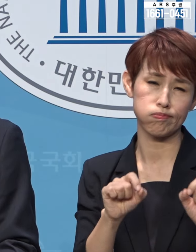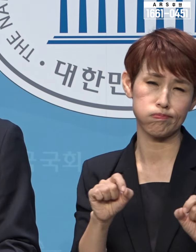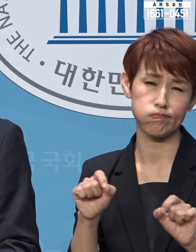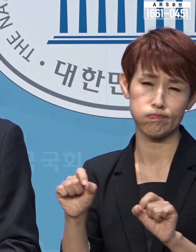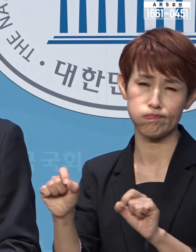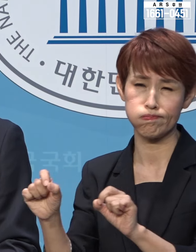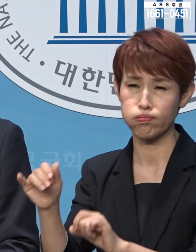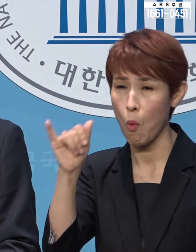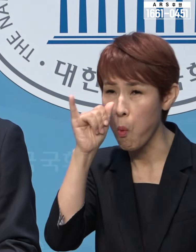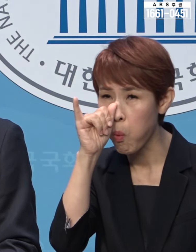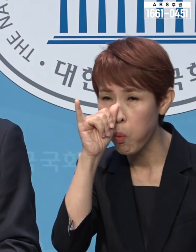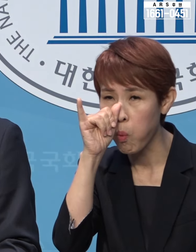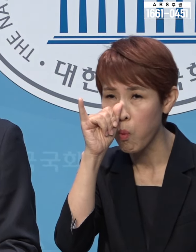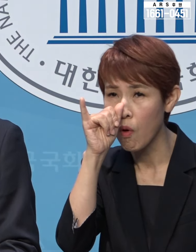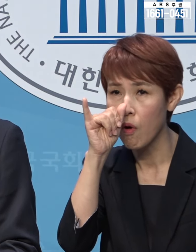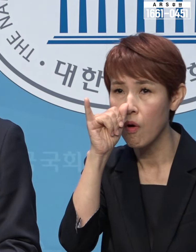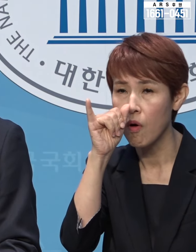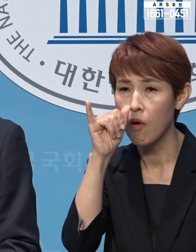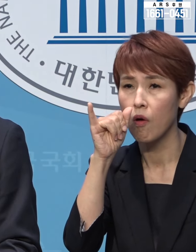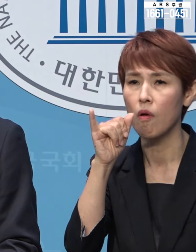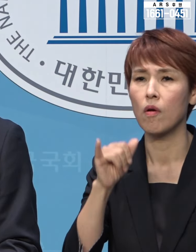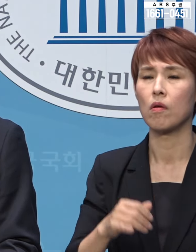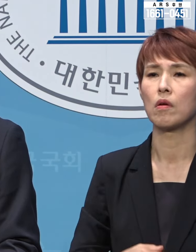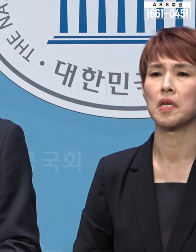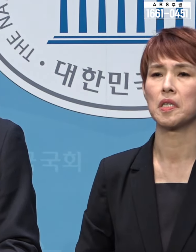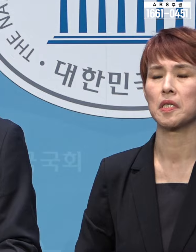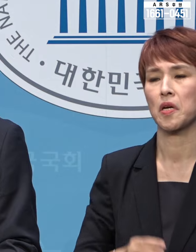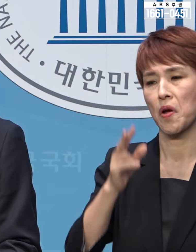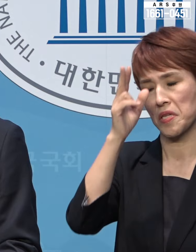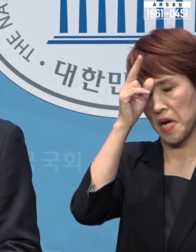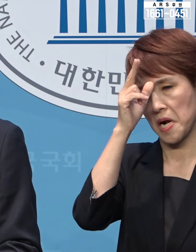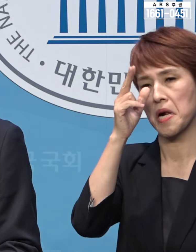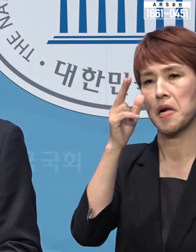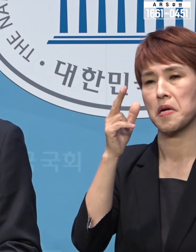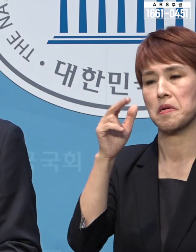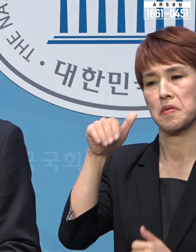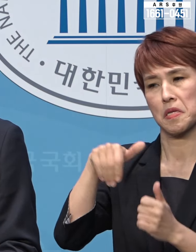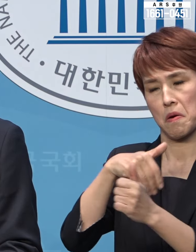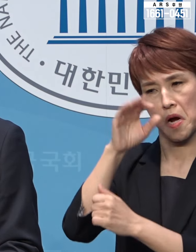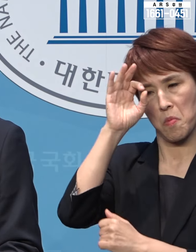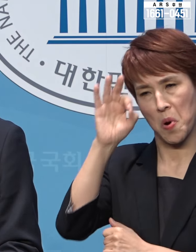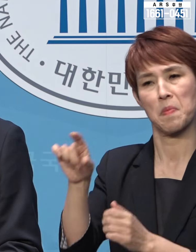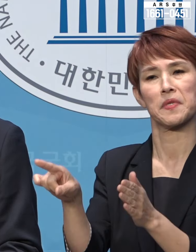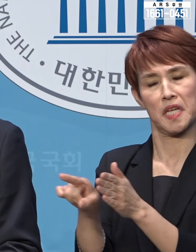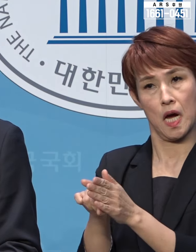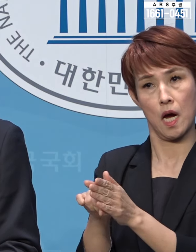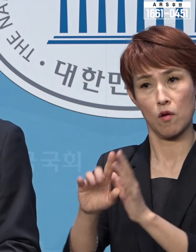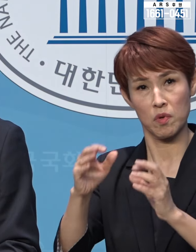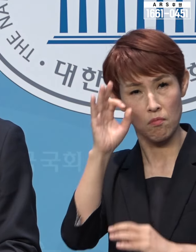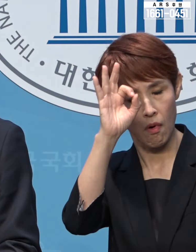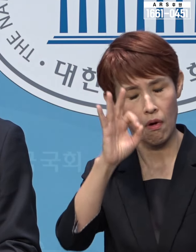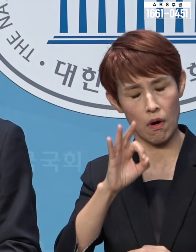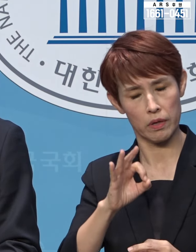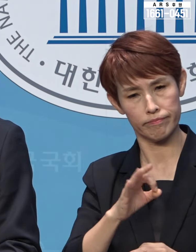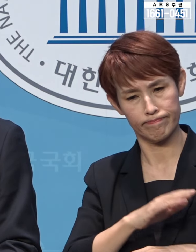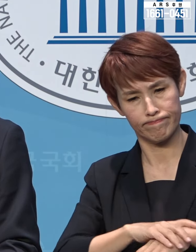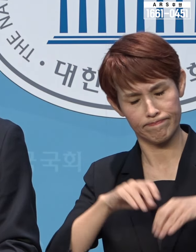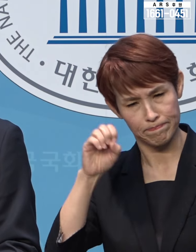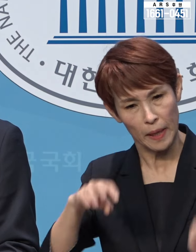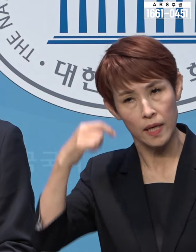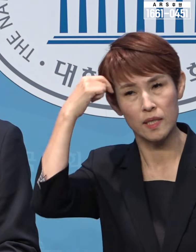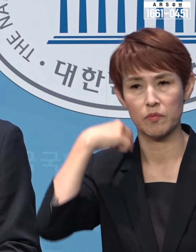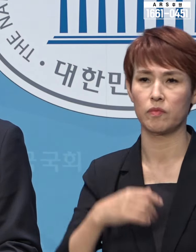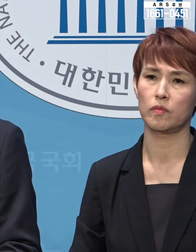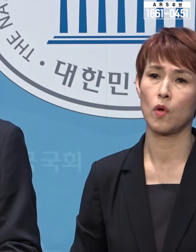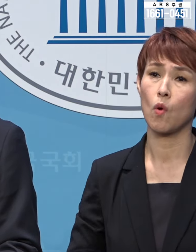수사를 지켜 믿고 지켜보자는 말로 국민을 허탈하게 했습니다